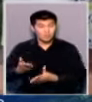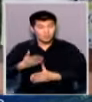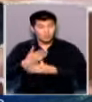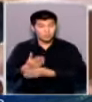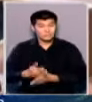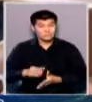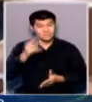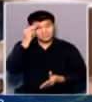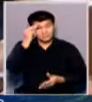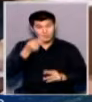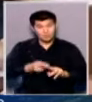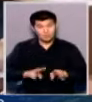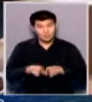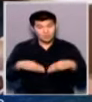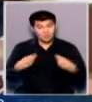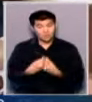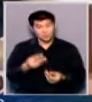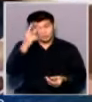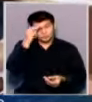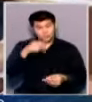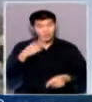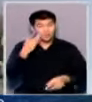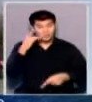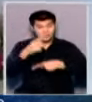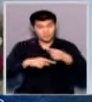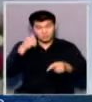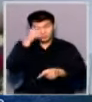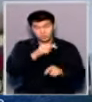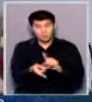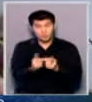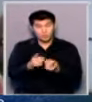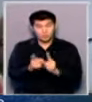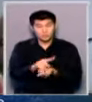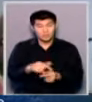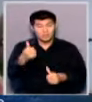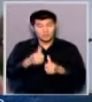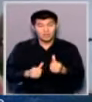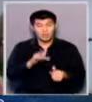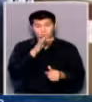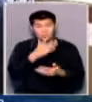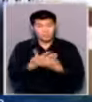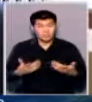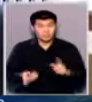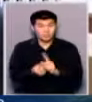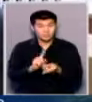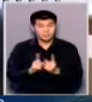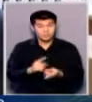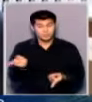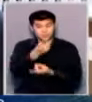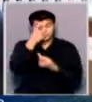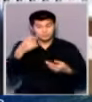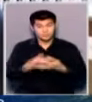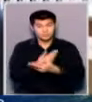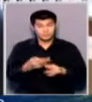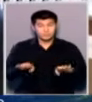бала саны да, бұл отбасылардың саны да үнемі жыл бойына қозғалыста болады. әр уақыт сайын бұл ақпарат жаңартылып